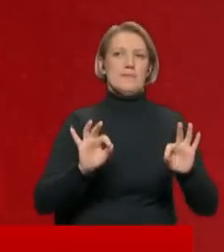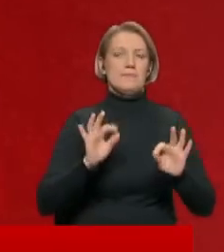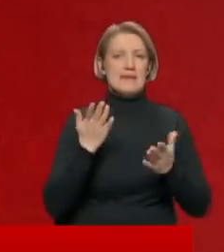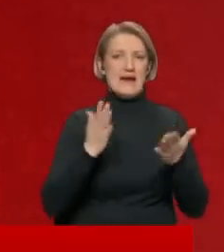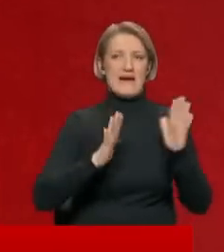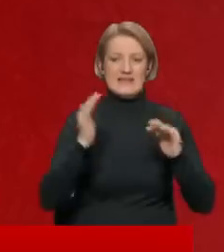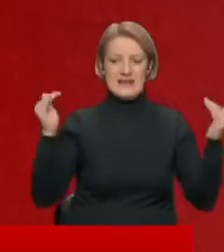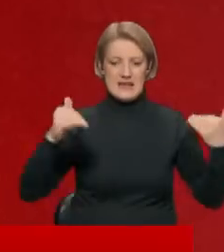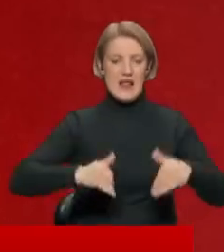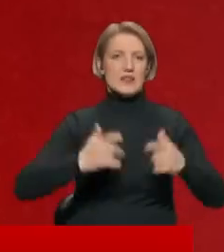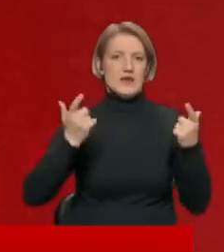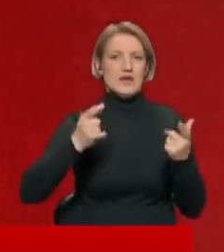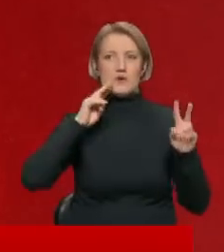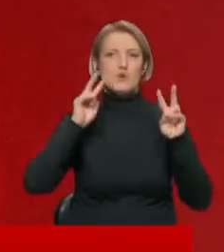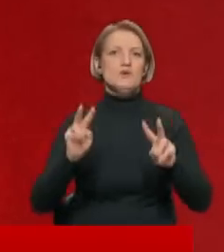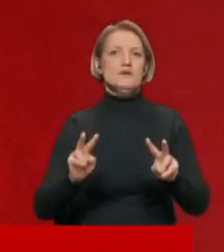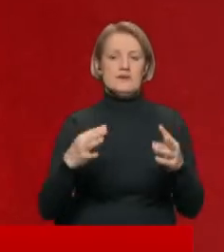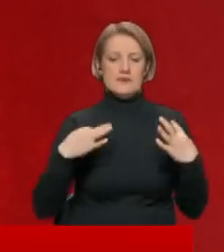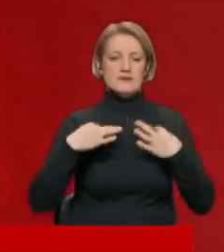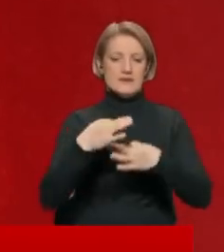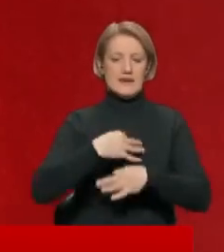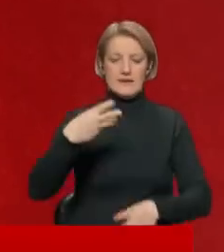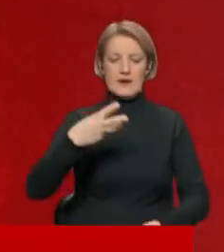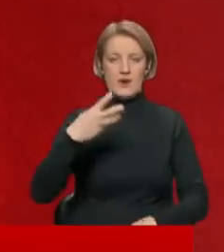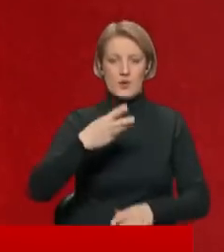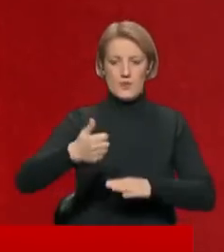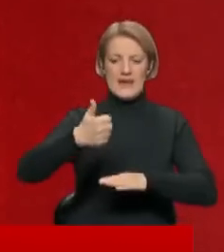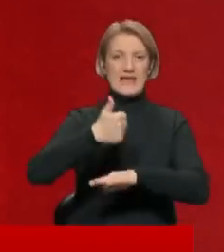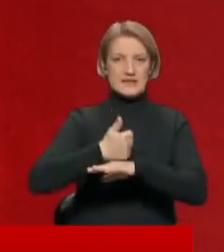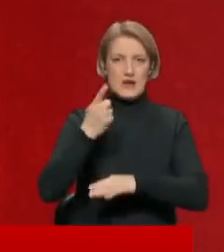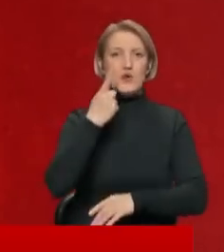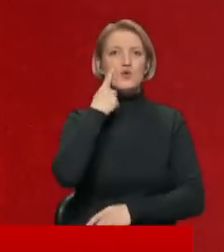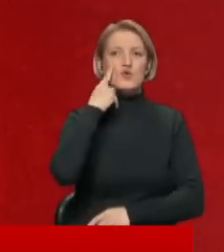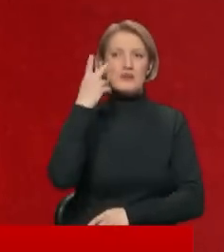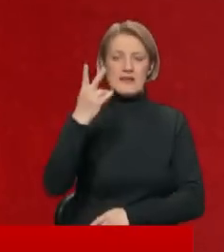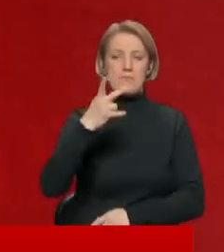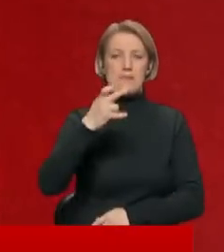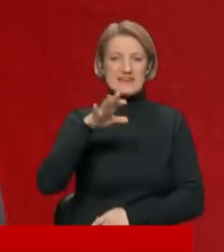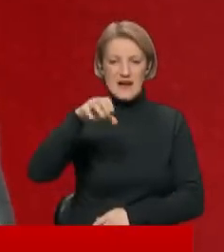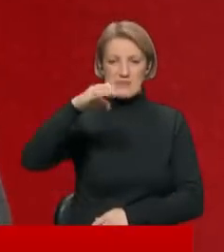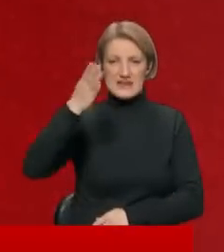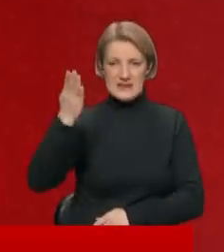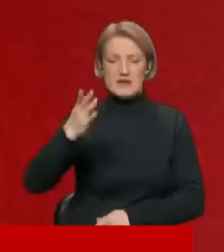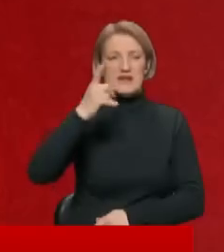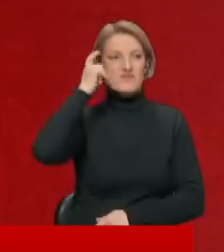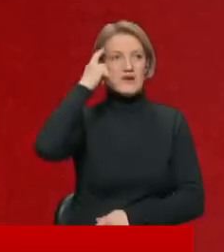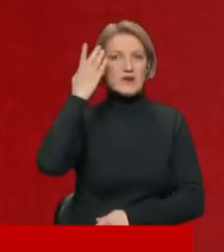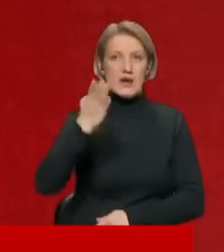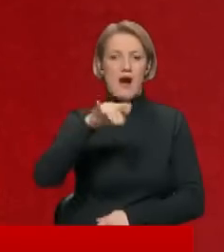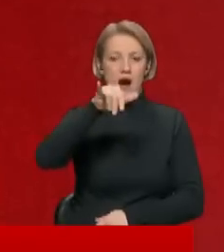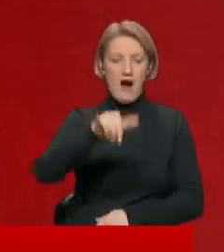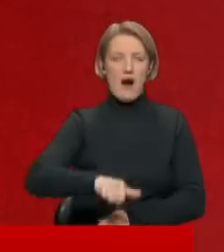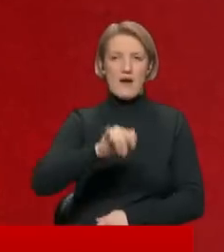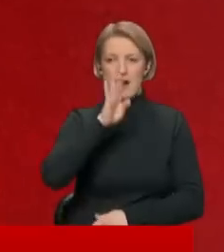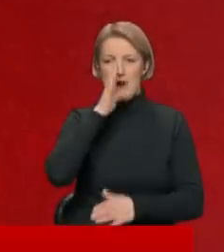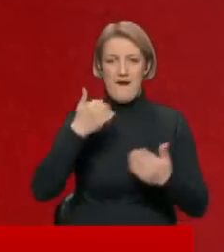hareketin geldiği noktayı gösteriyor Sayın erdoğan’ın iktidarının hükümetinin Partisi'nin zihniyetinin hak